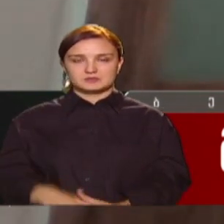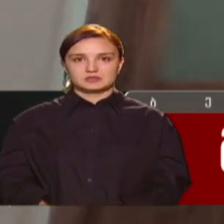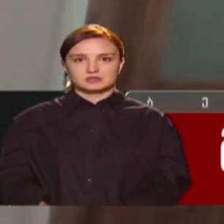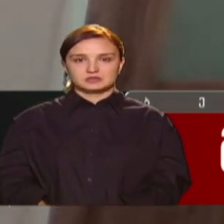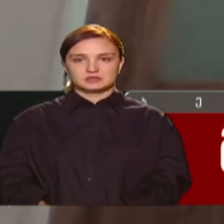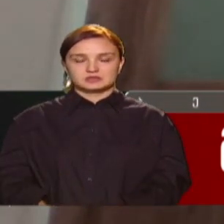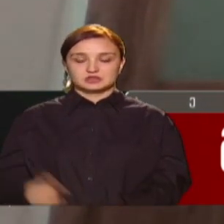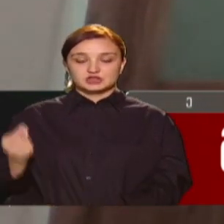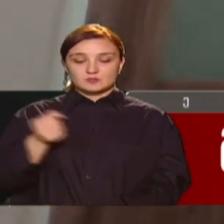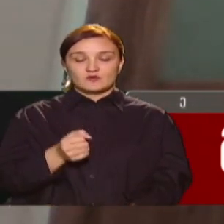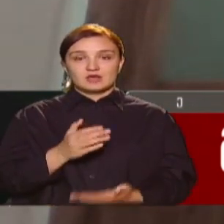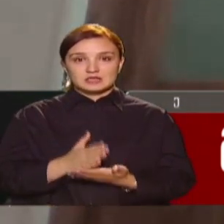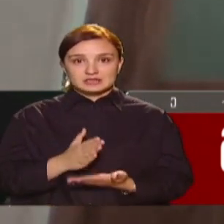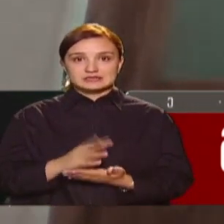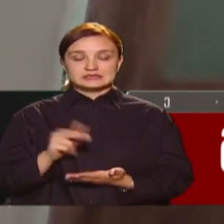bisgahorțele,